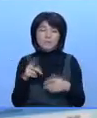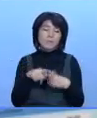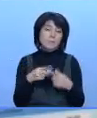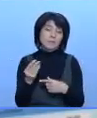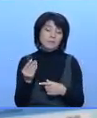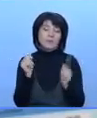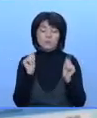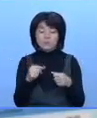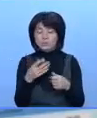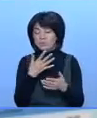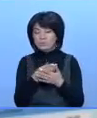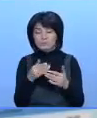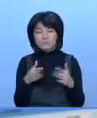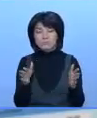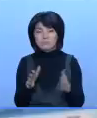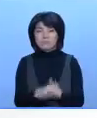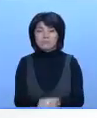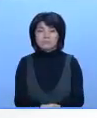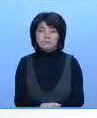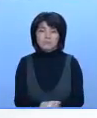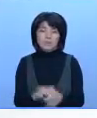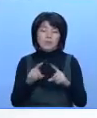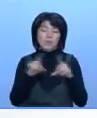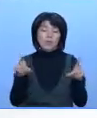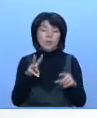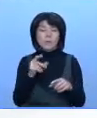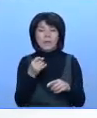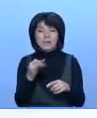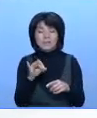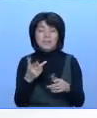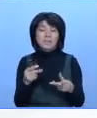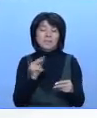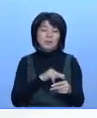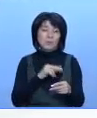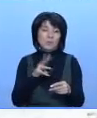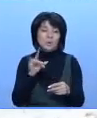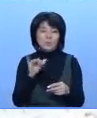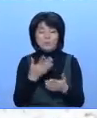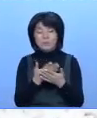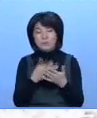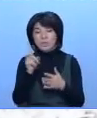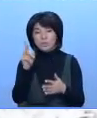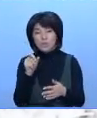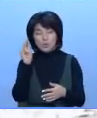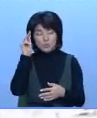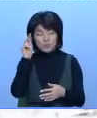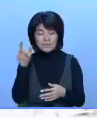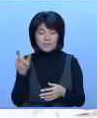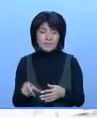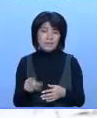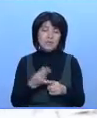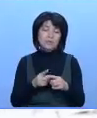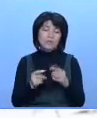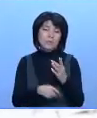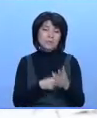сейчас можно открыть любое дело. В школе села Майское, где работает Раушан Тимирова, около 100 учащихся. Материально-техническая база